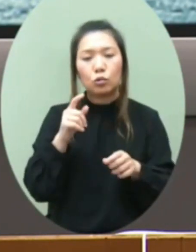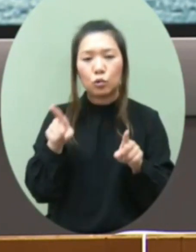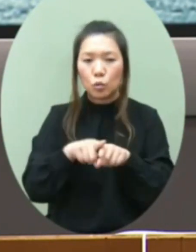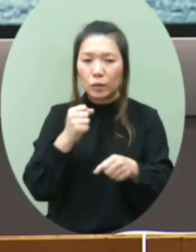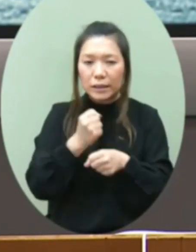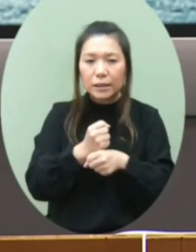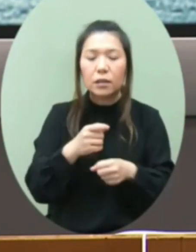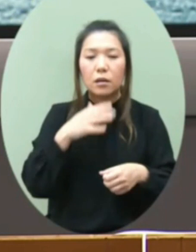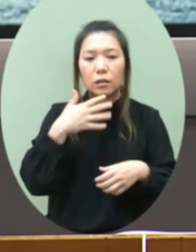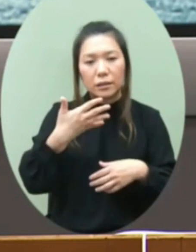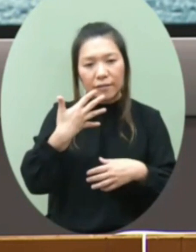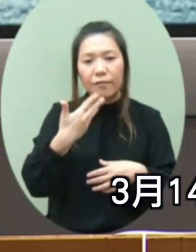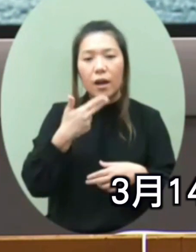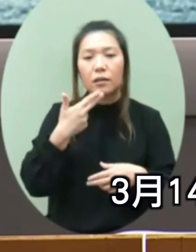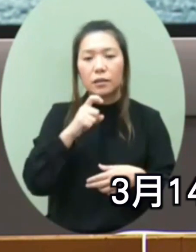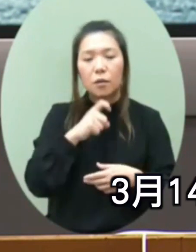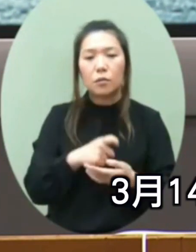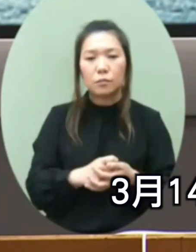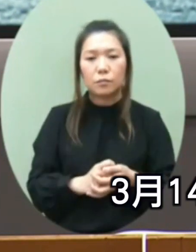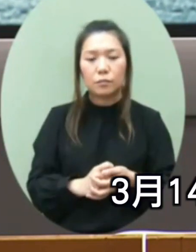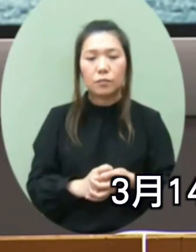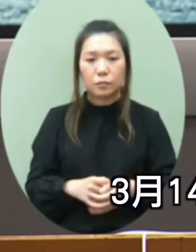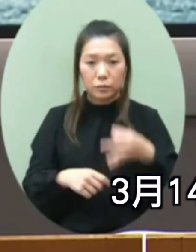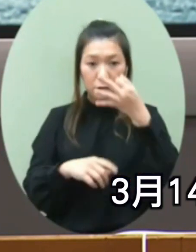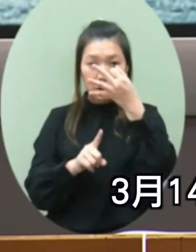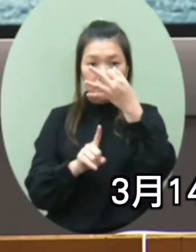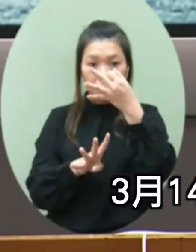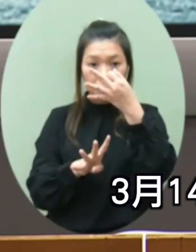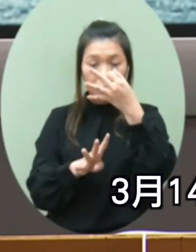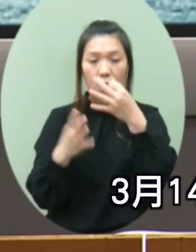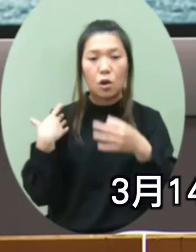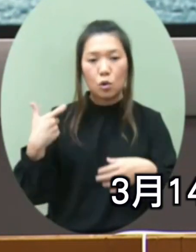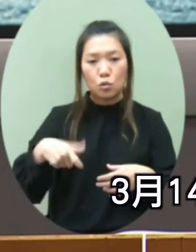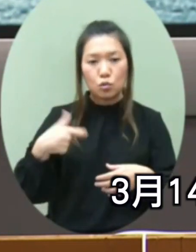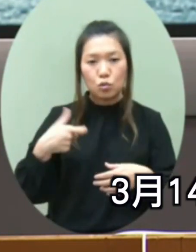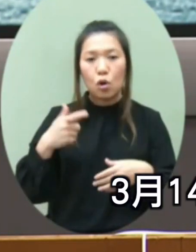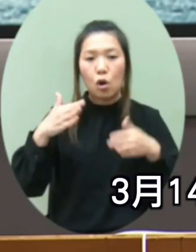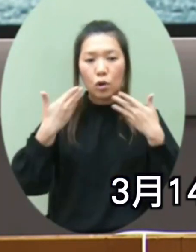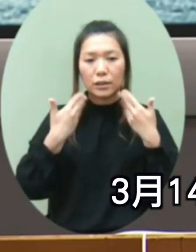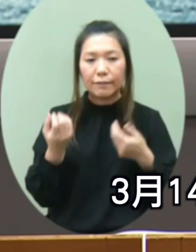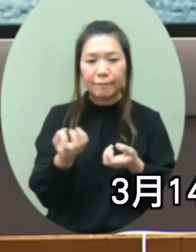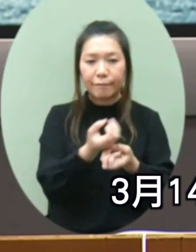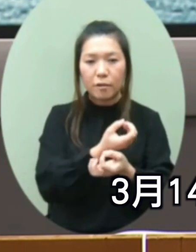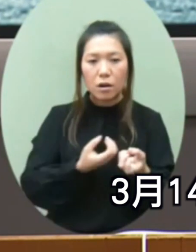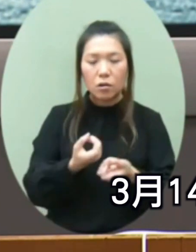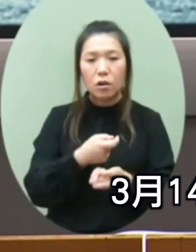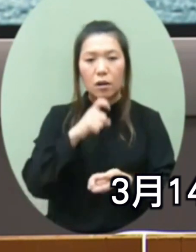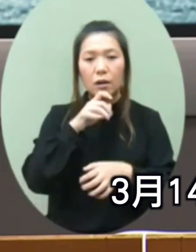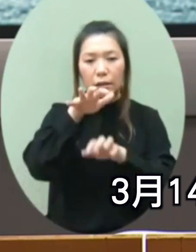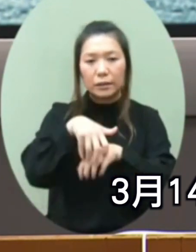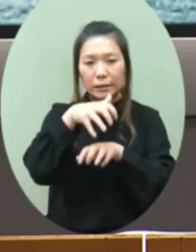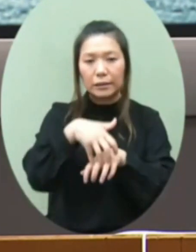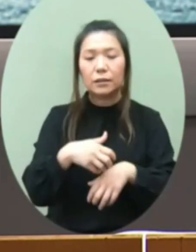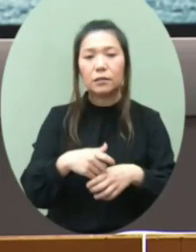事咧就係、是、有食過飯啦。或者喺3月14號咧，就曾經喺元朗開心花園嘅農莊嗰度咧，